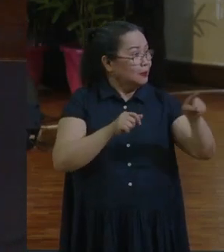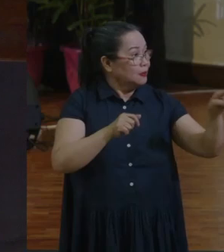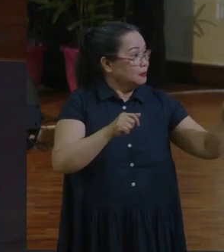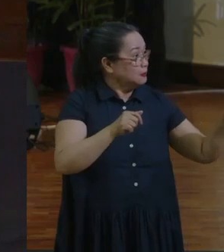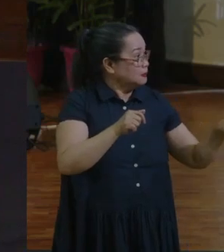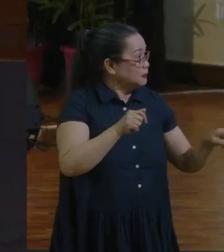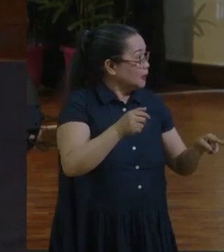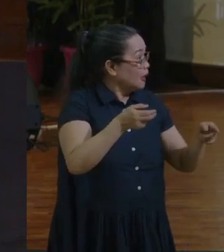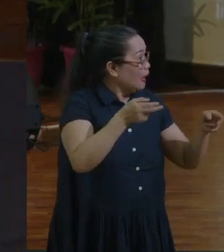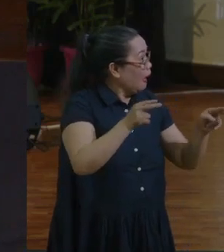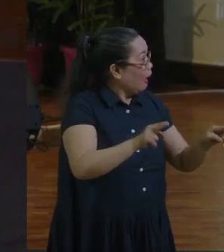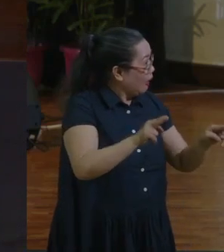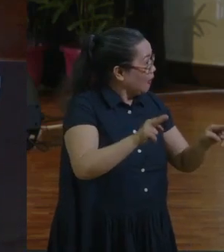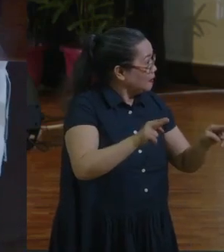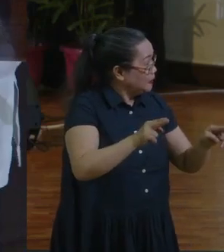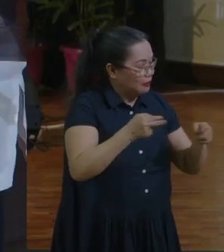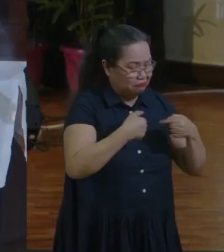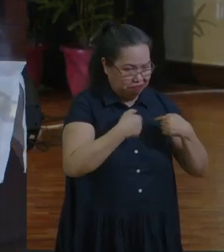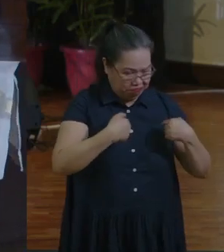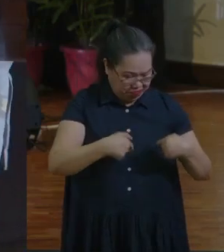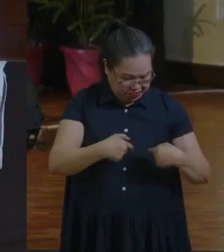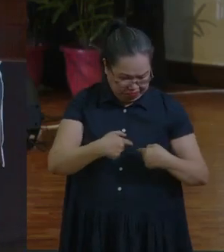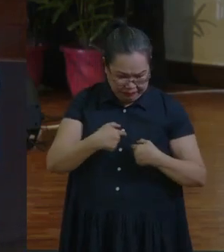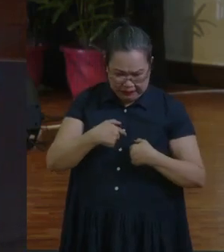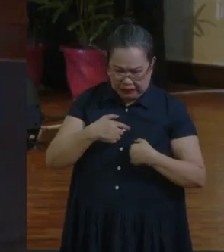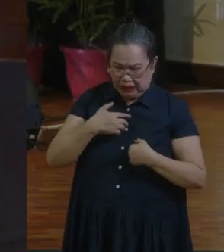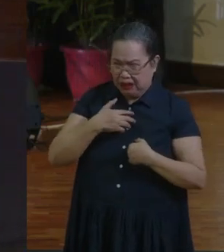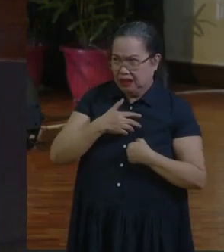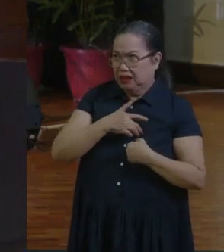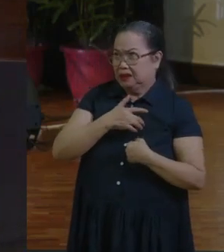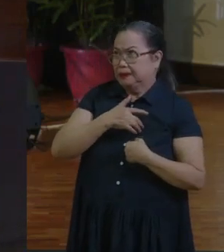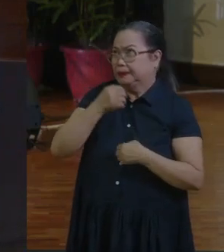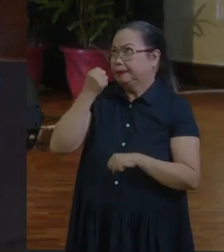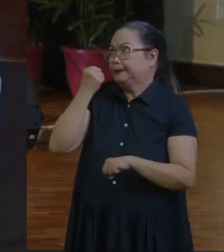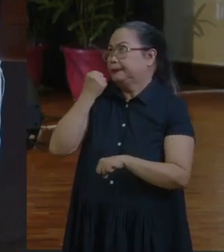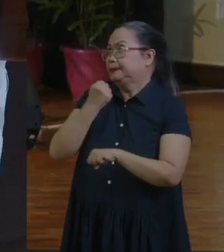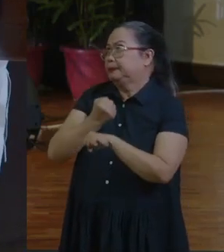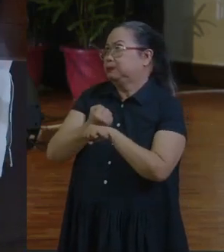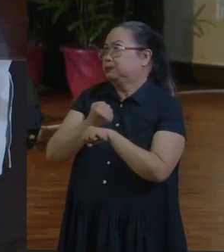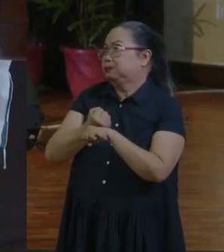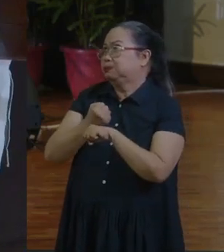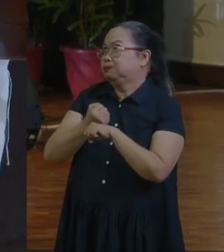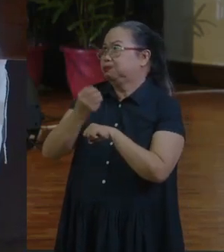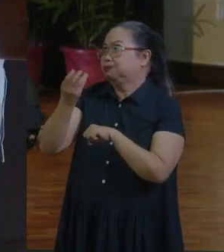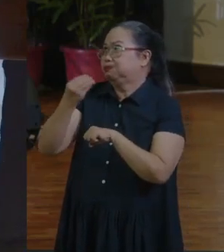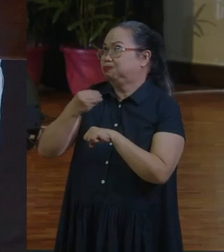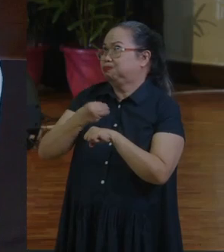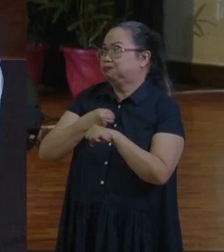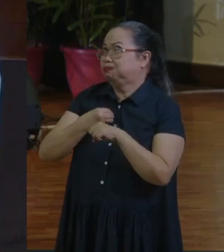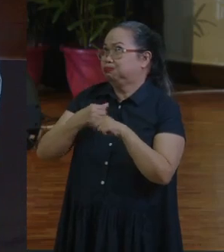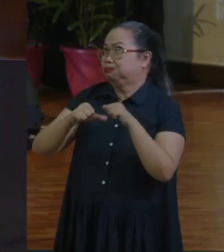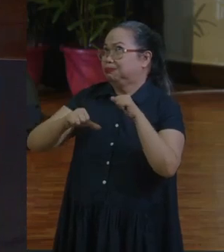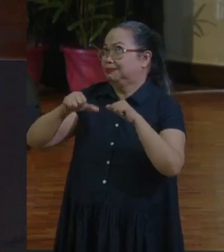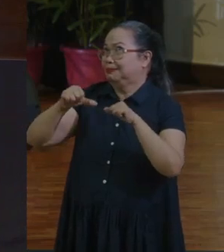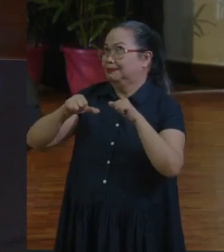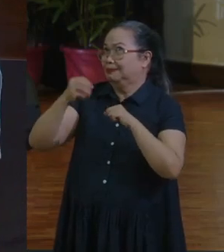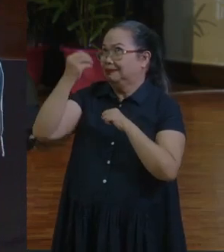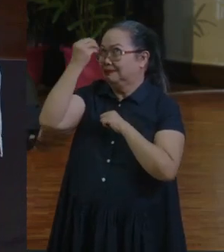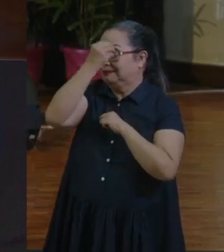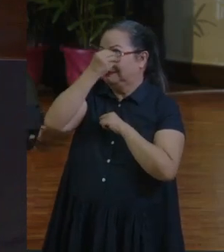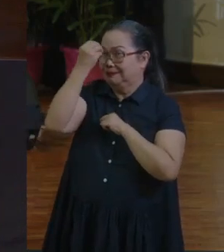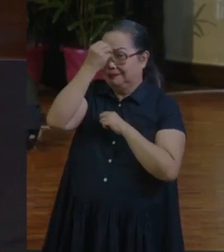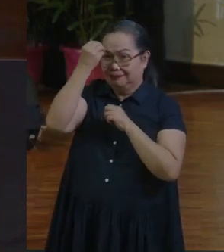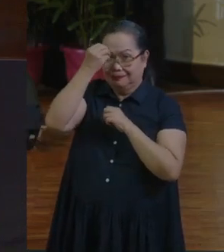na nagpapahirap ng ating kalooban at nagpapabigay ng pag-aalinlangan sa ating mga